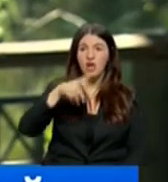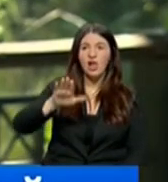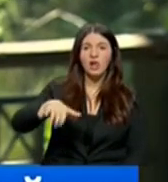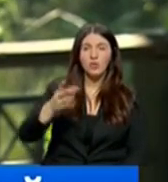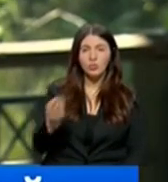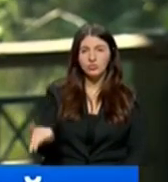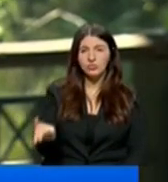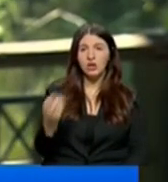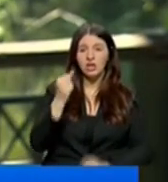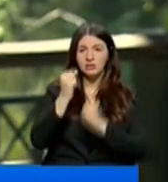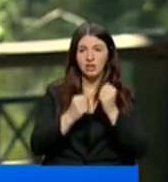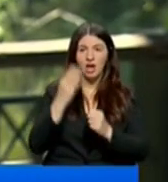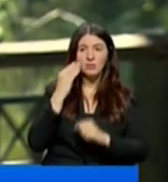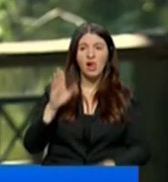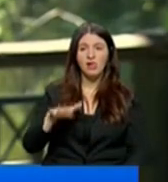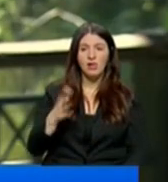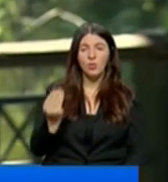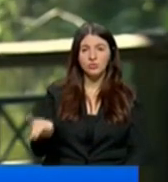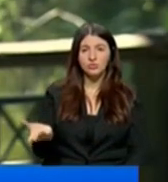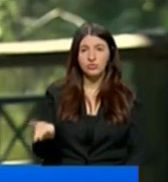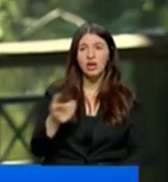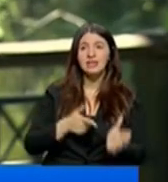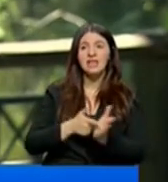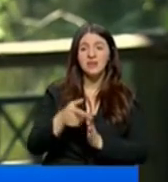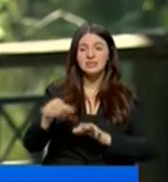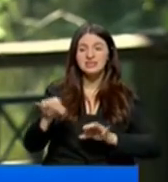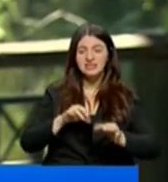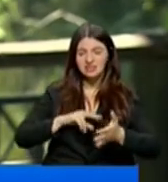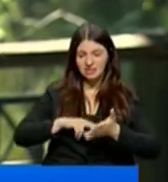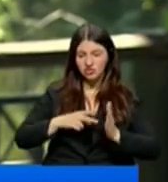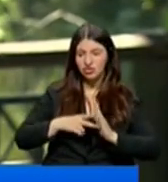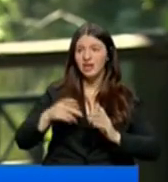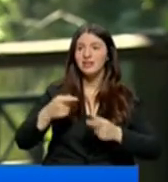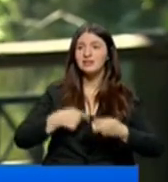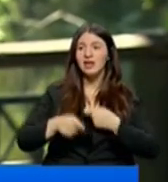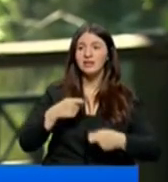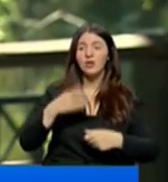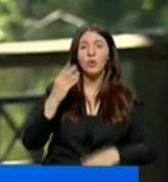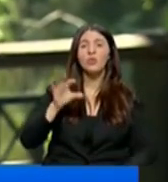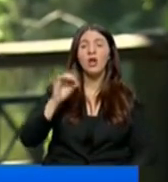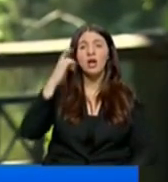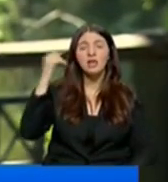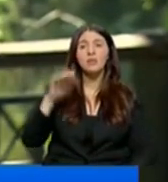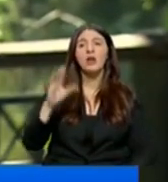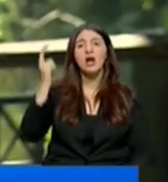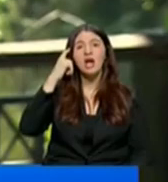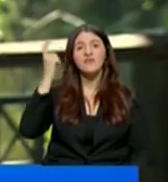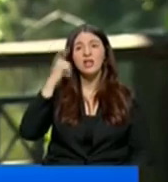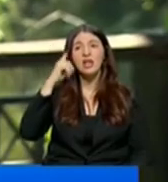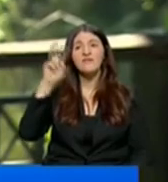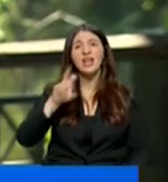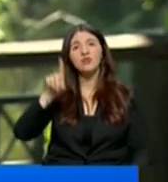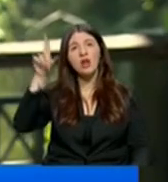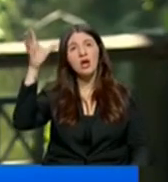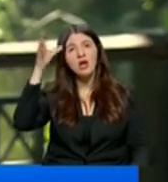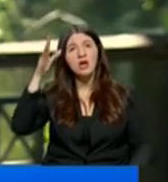vasatlaştı. Sanayi açısından da vasatlaştı. Tarımın stratejik sektör olduğu hala akıllarına gelmiyor. Hala kafalarında Venezuela